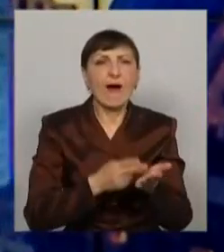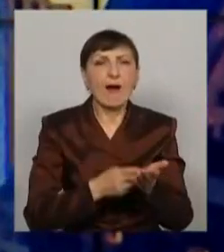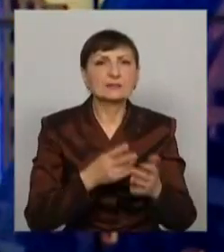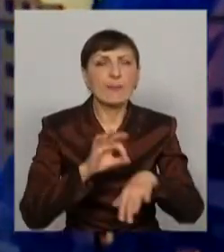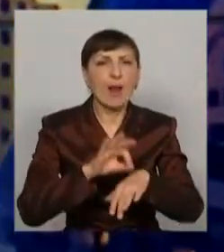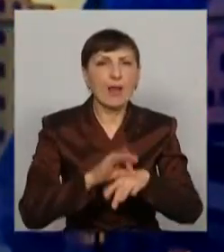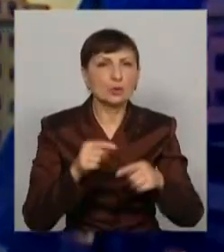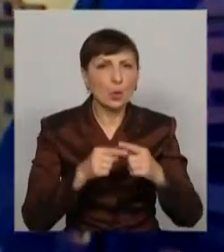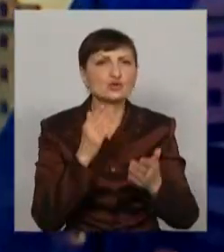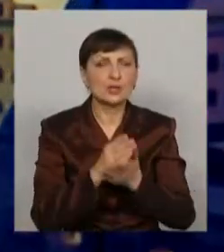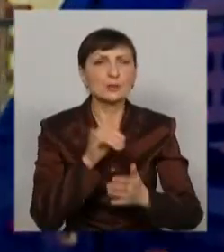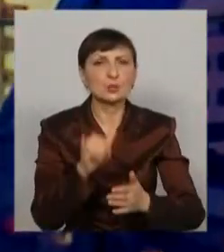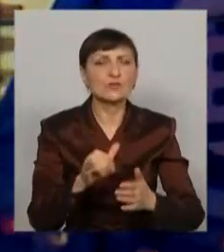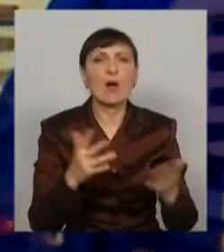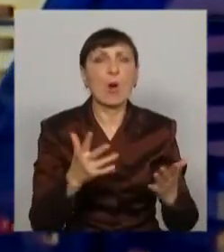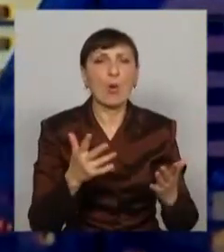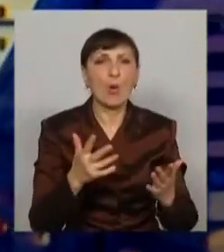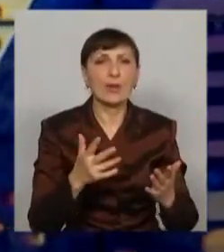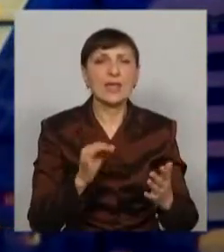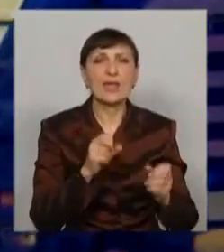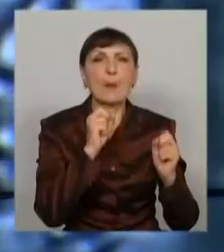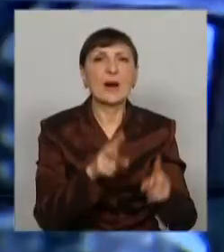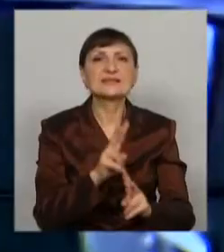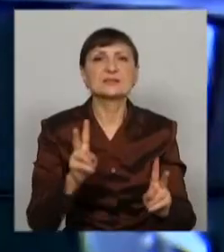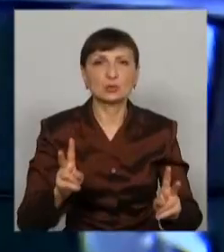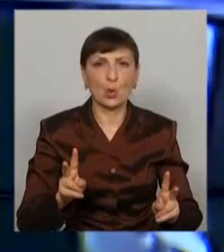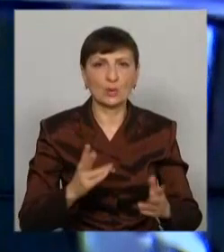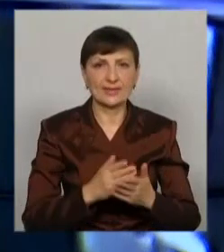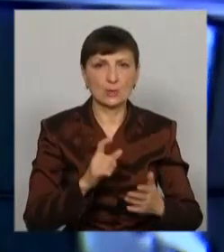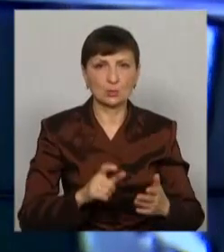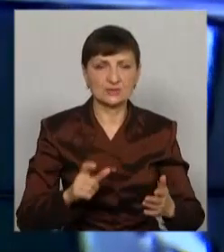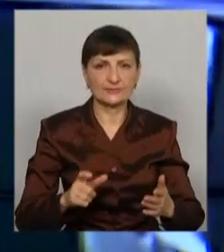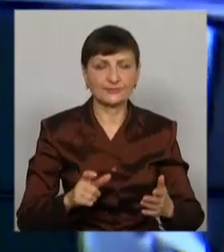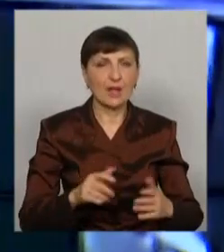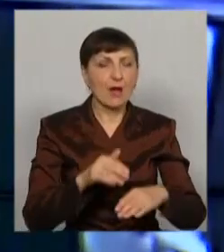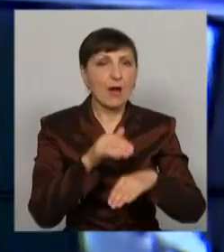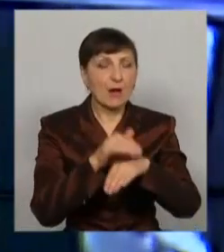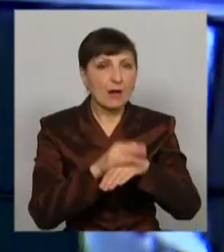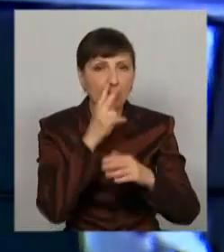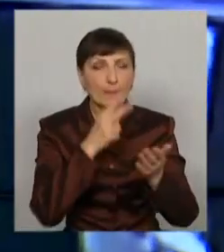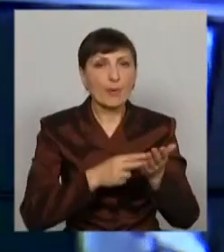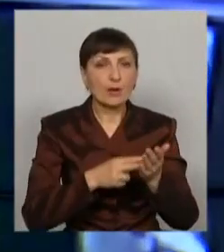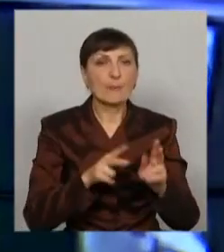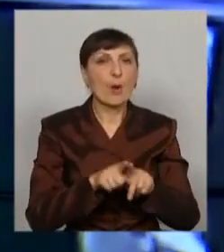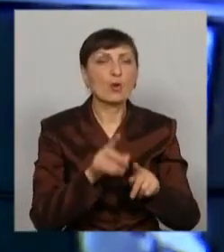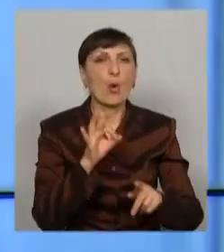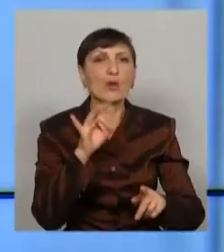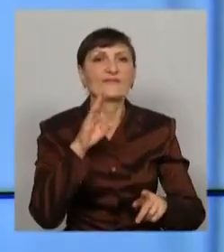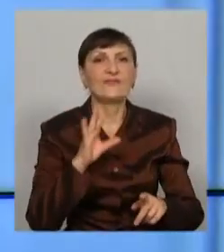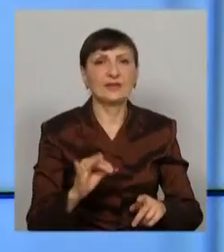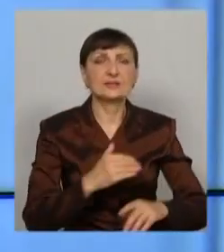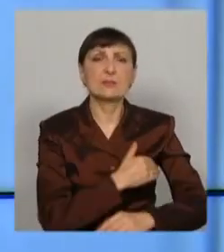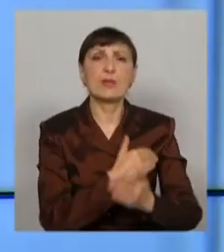который циркулирует в мегаполисе, и кто сегодня в зоне риска? Ну, по симптоматике она напоминает ОРВИ.